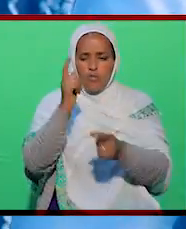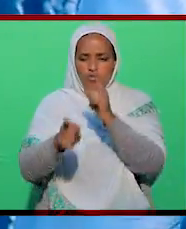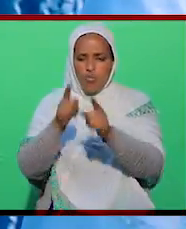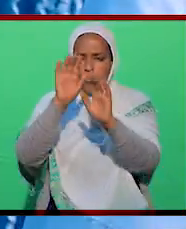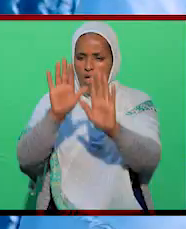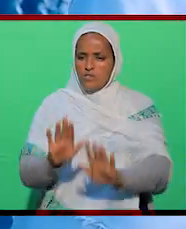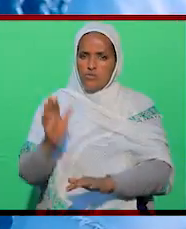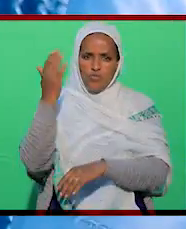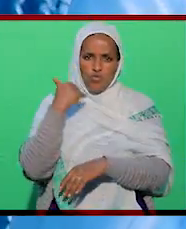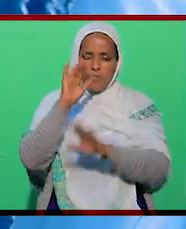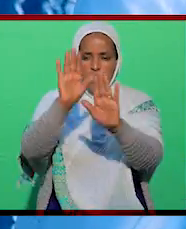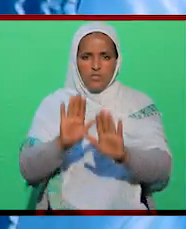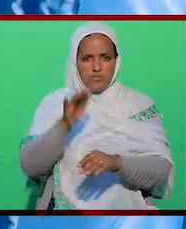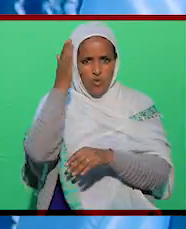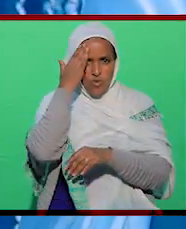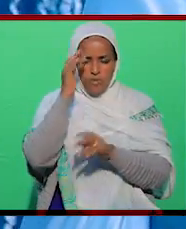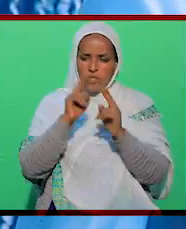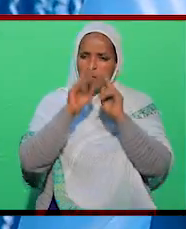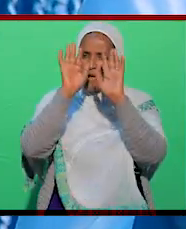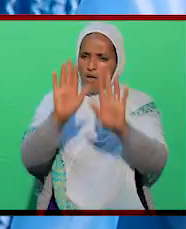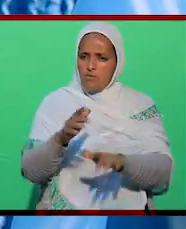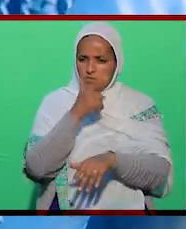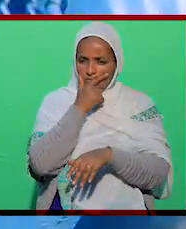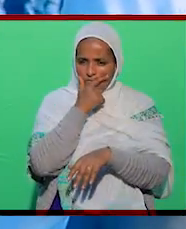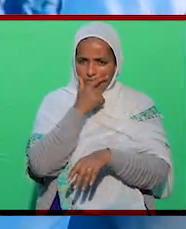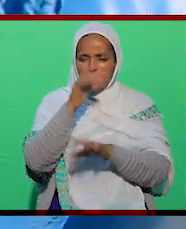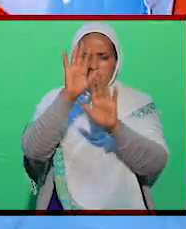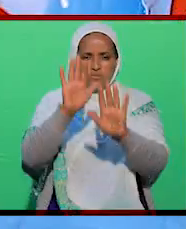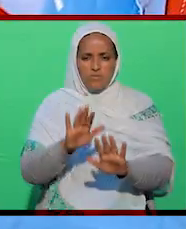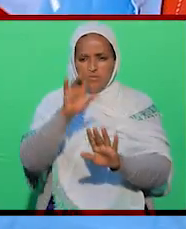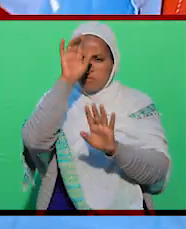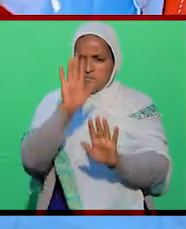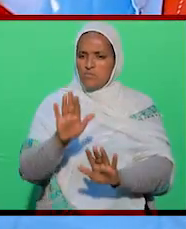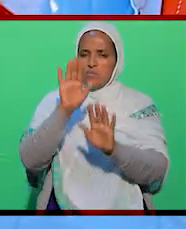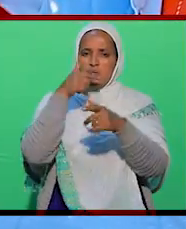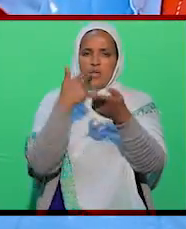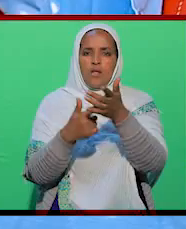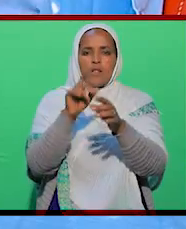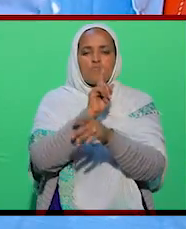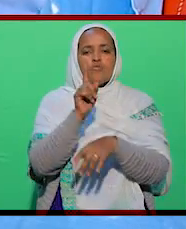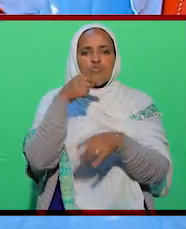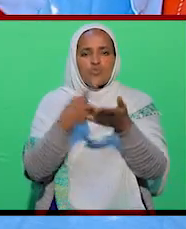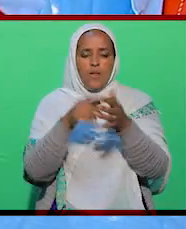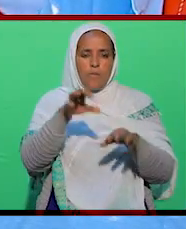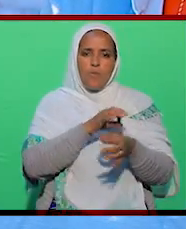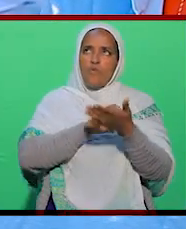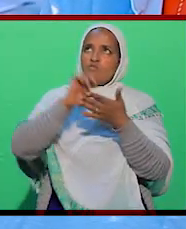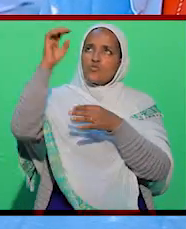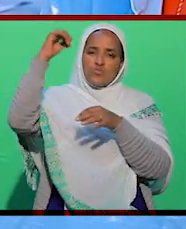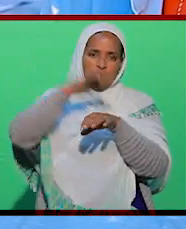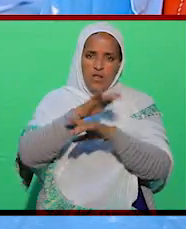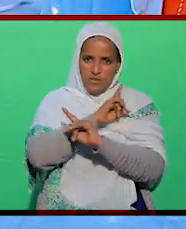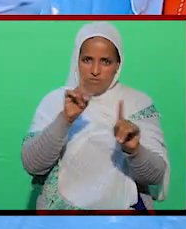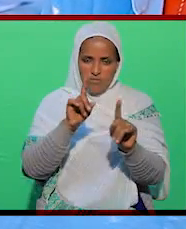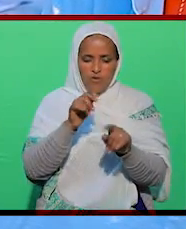በጥንቆላው ያስገርመው ነበር ይላል። ማስገረም ታውቃላችሁ፣ በጣም መደነቅ፣ አጀብ አጀብ፣ እጹብ ያስብለው ነበር። በምኑ ግን? በመንፈስ ቅዱስ